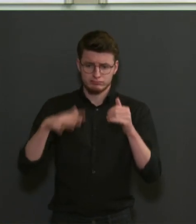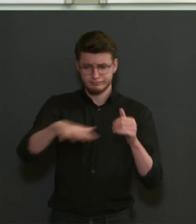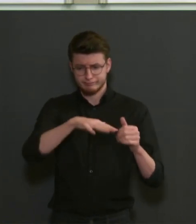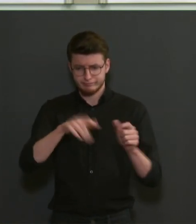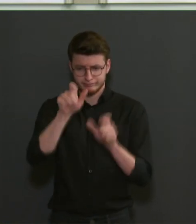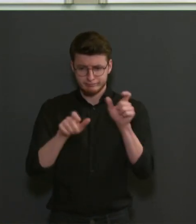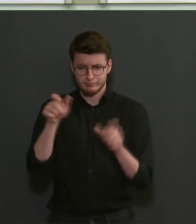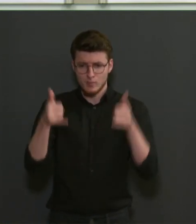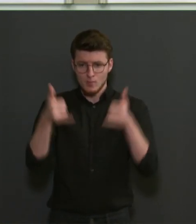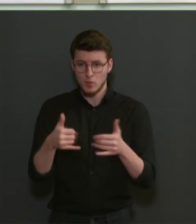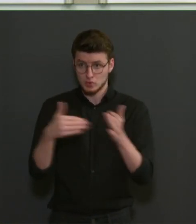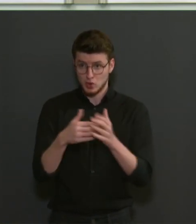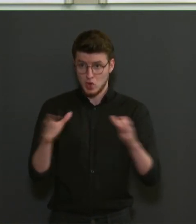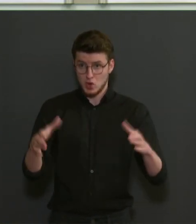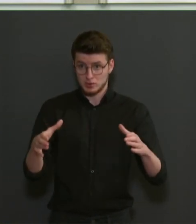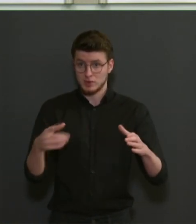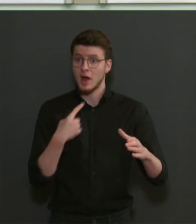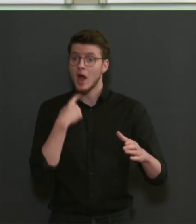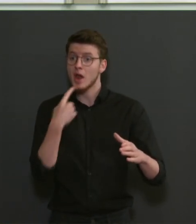sinds 22 juni.